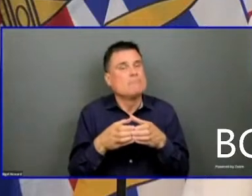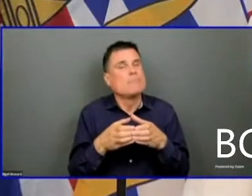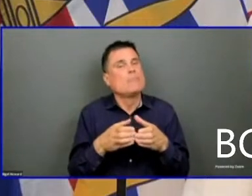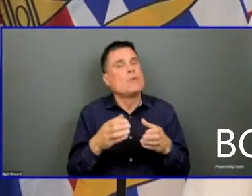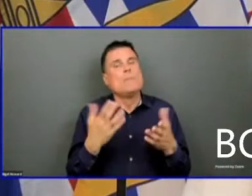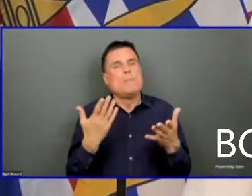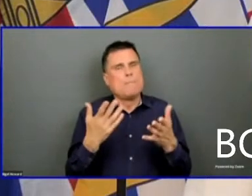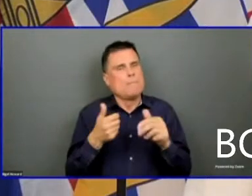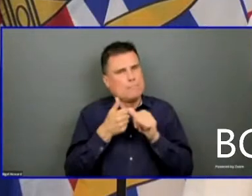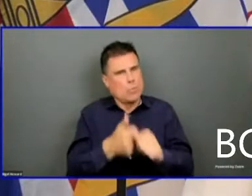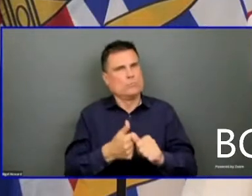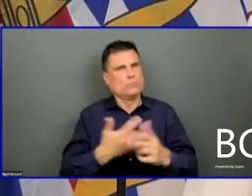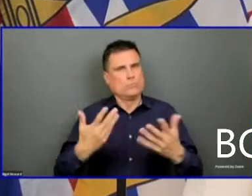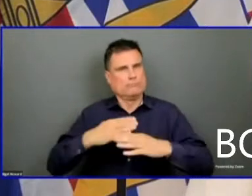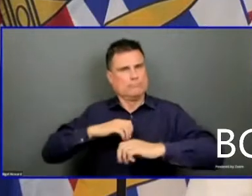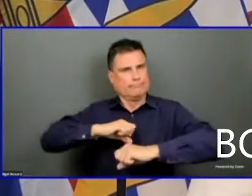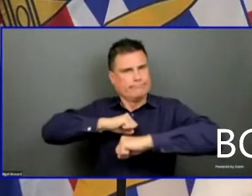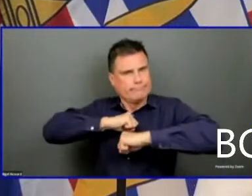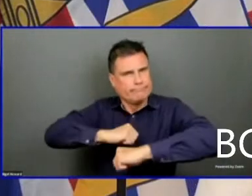施。